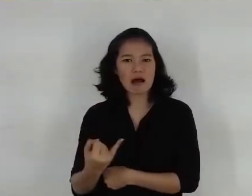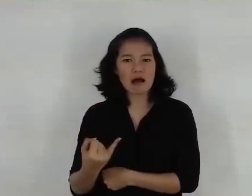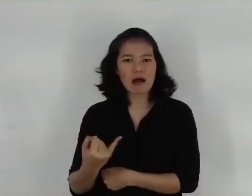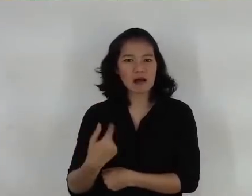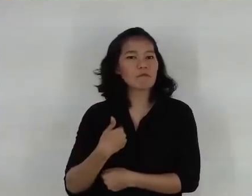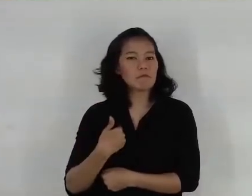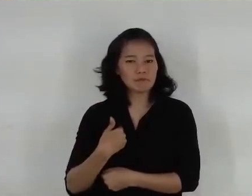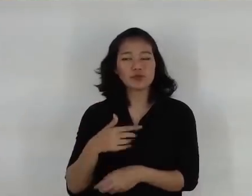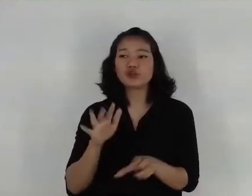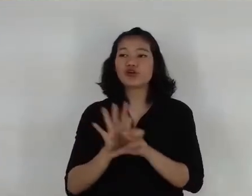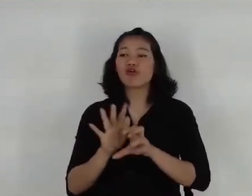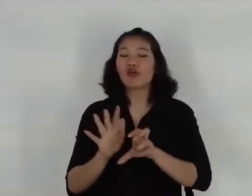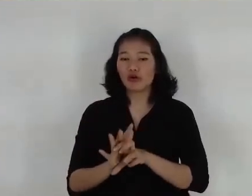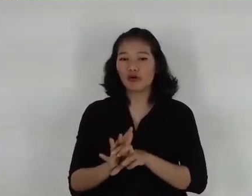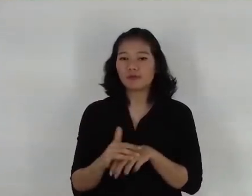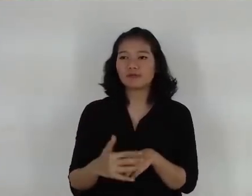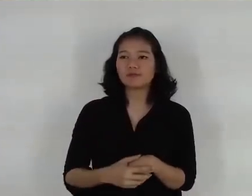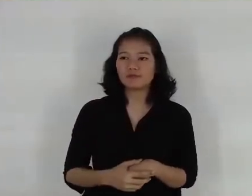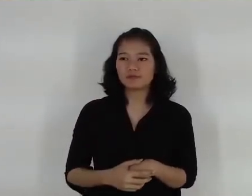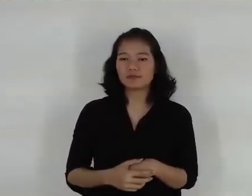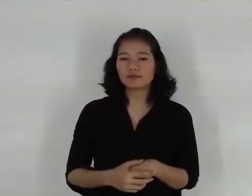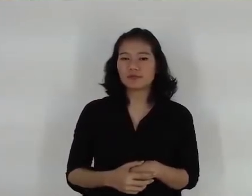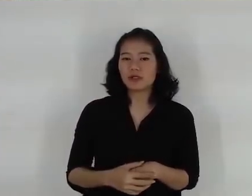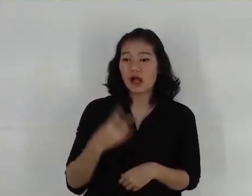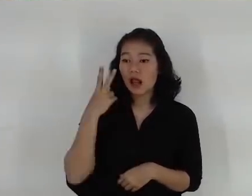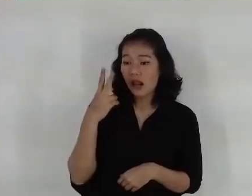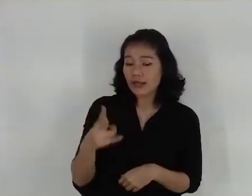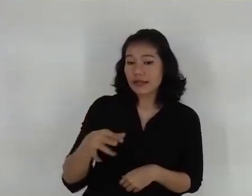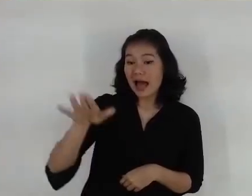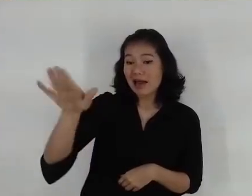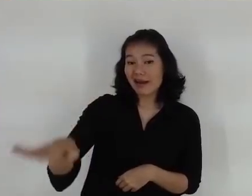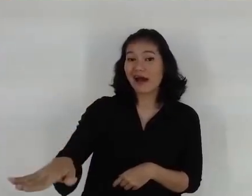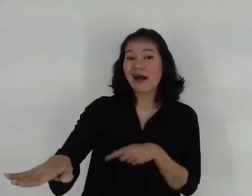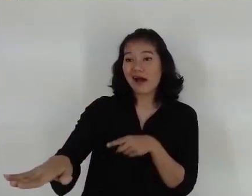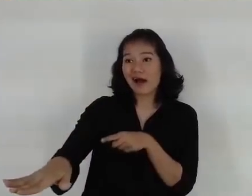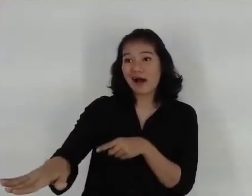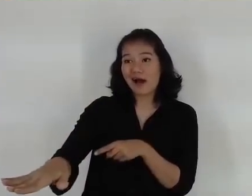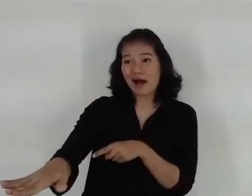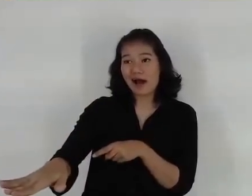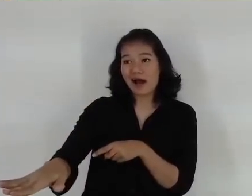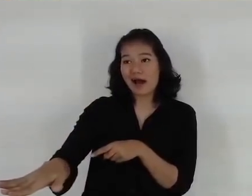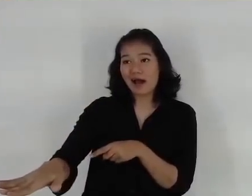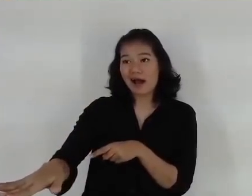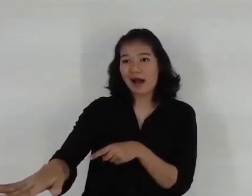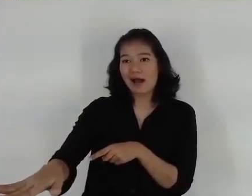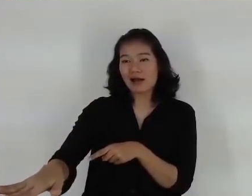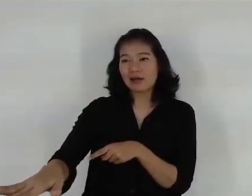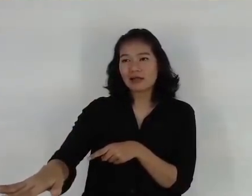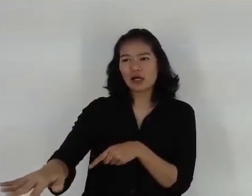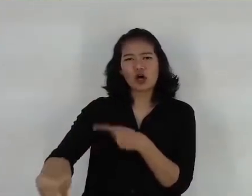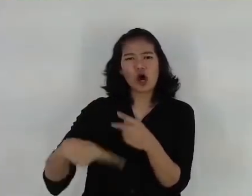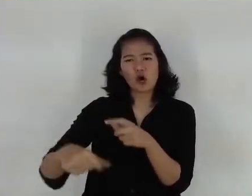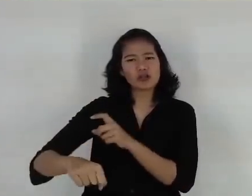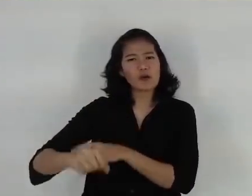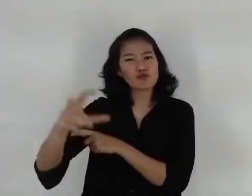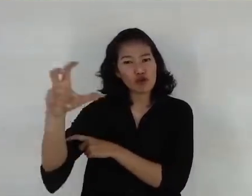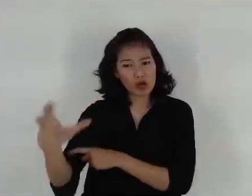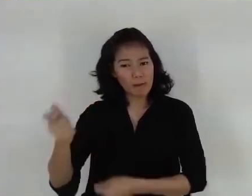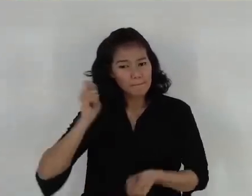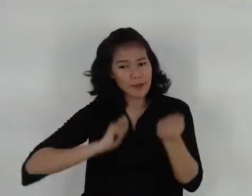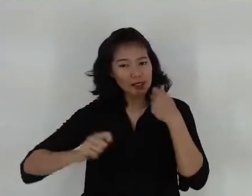Hai misalnya ada seorang anak kecil yang setiap sore Sesudah mandi